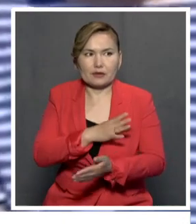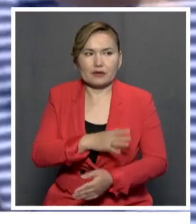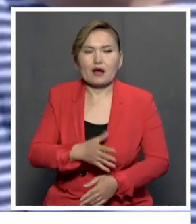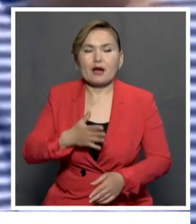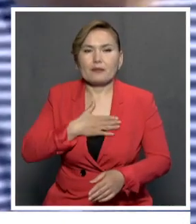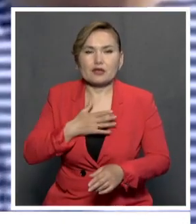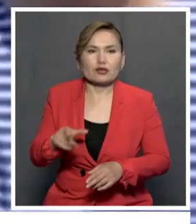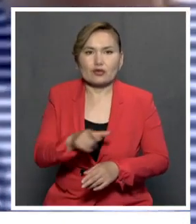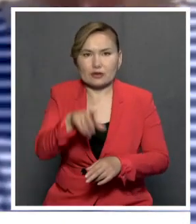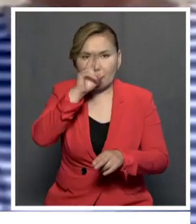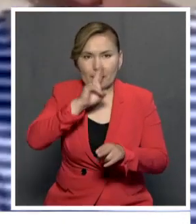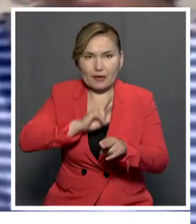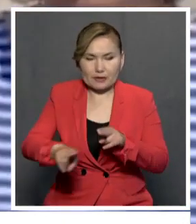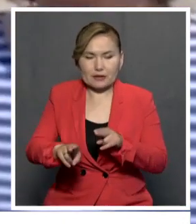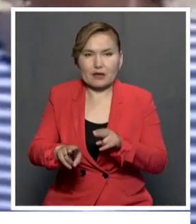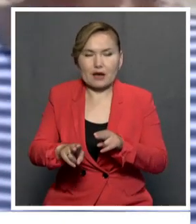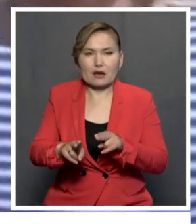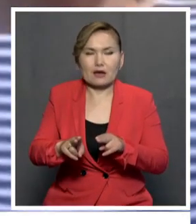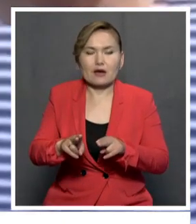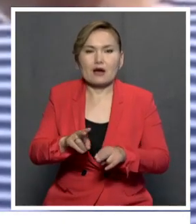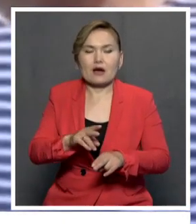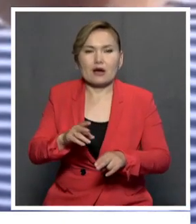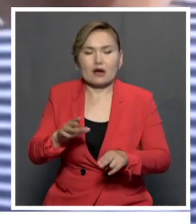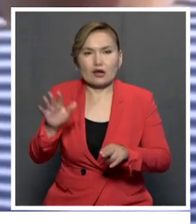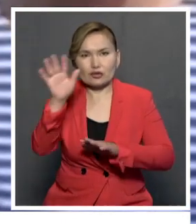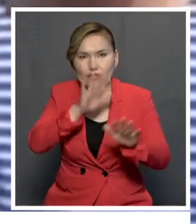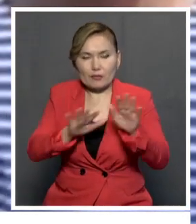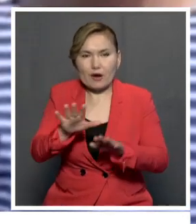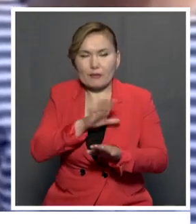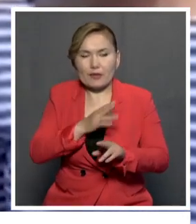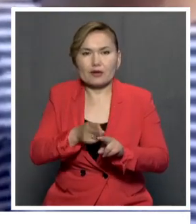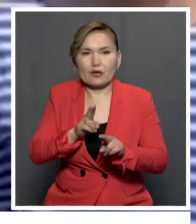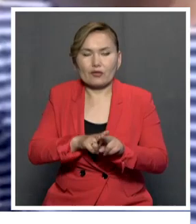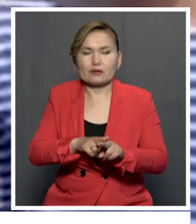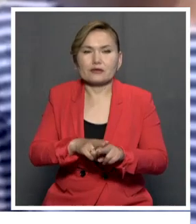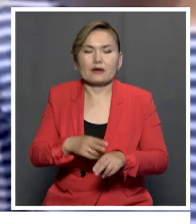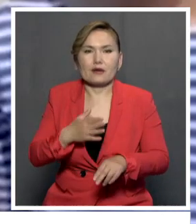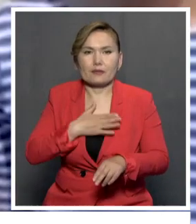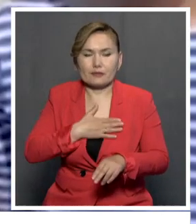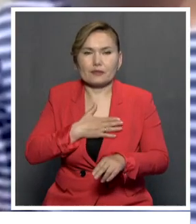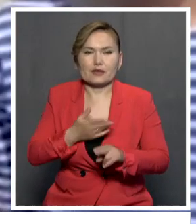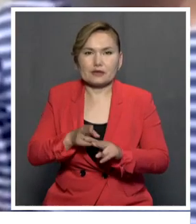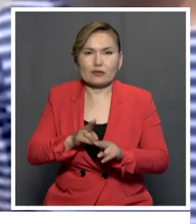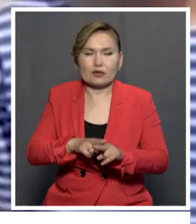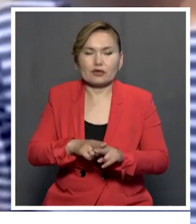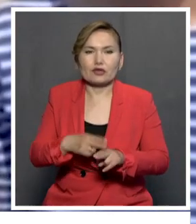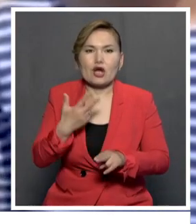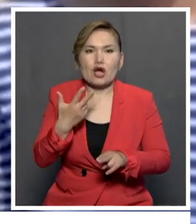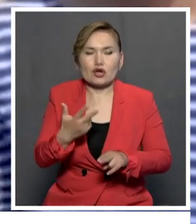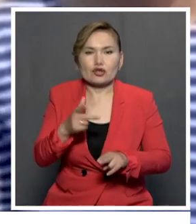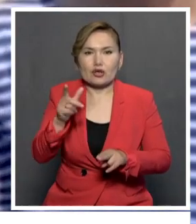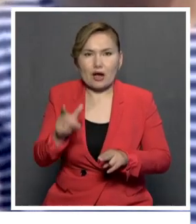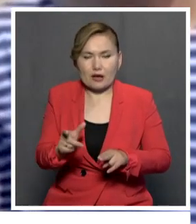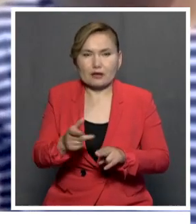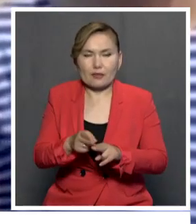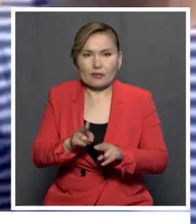кетті. Кейін жеті адамның бір кісі ауырып қалды, сол үшін үшеуі бір орында қалды да, төртеуі ары қарай